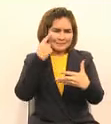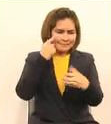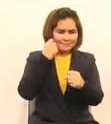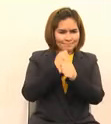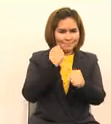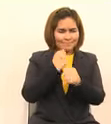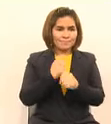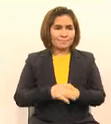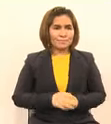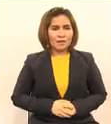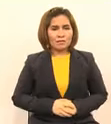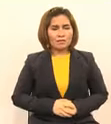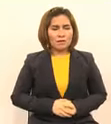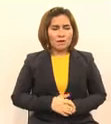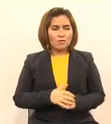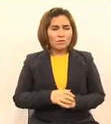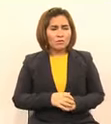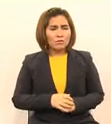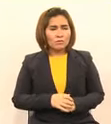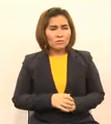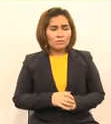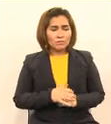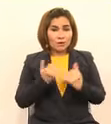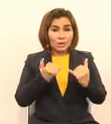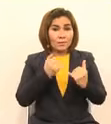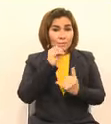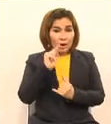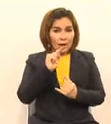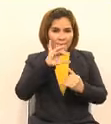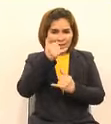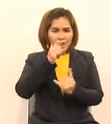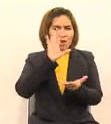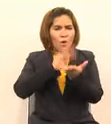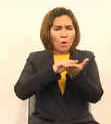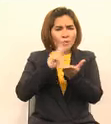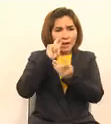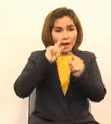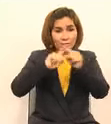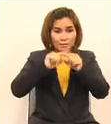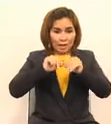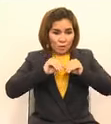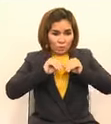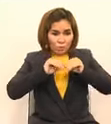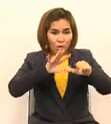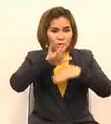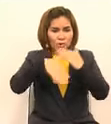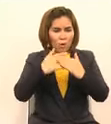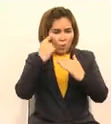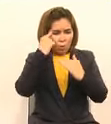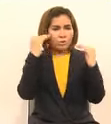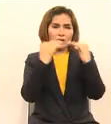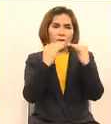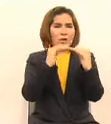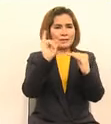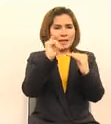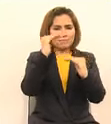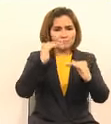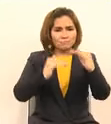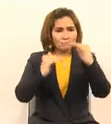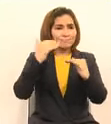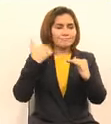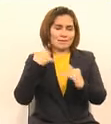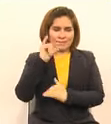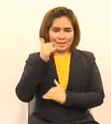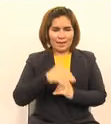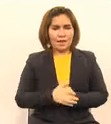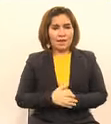ม่ได้สื่อสารเพียงแต่ก็อาจจะยอมรับว่ามันคงไม่ทั่วถึงทุกคนเท่านั้นเองครับ คำถามสุดท้ายค่ะด้านสุข